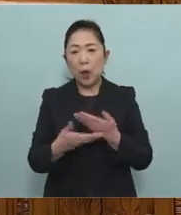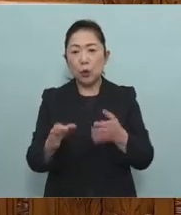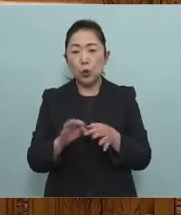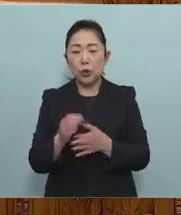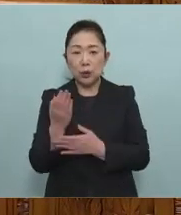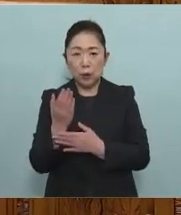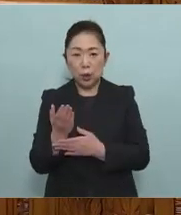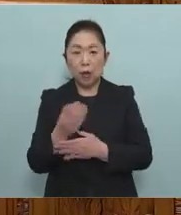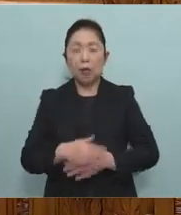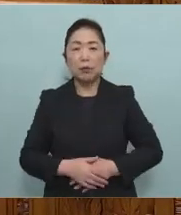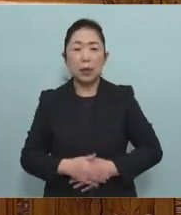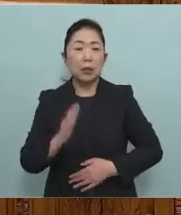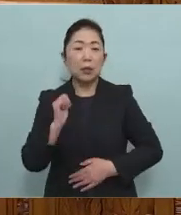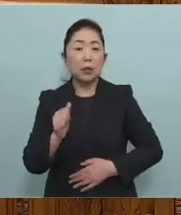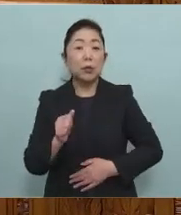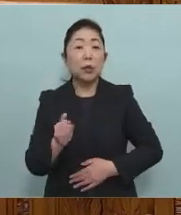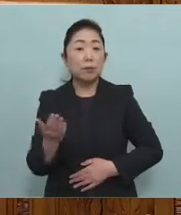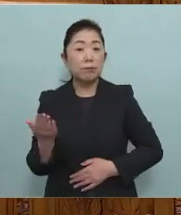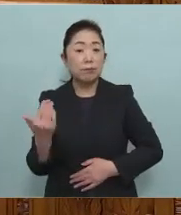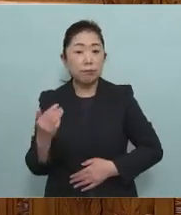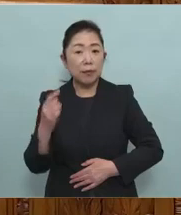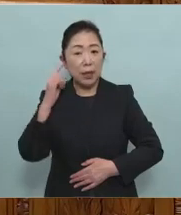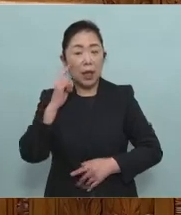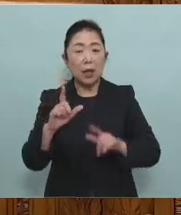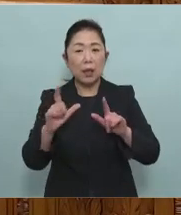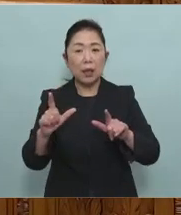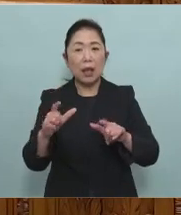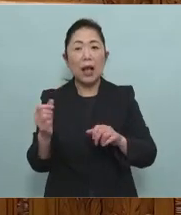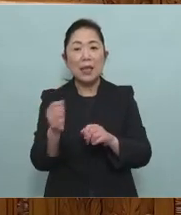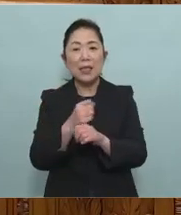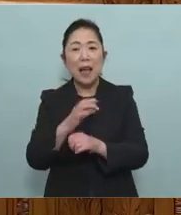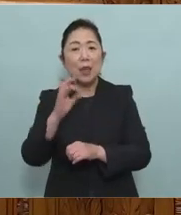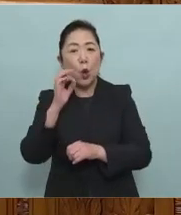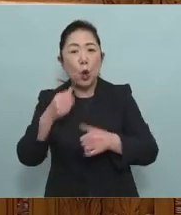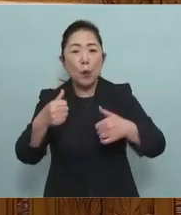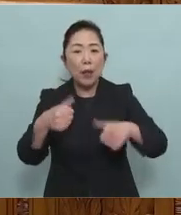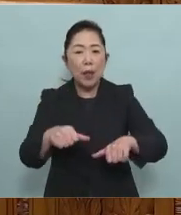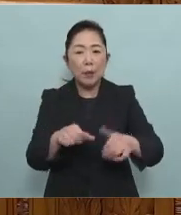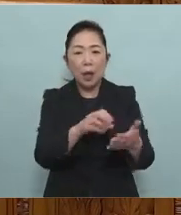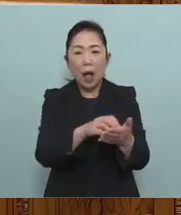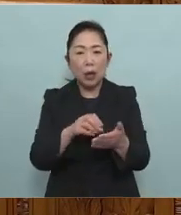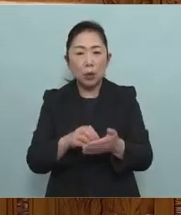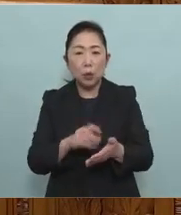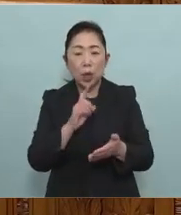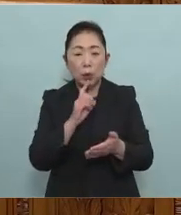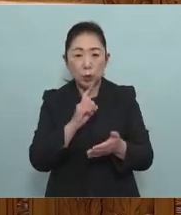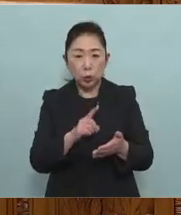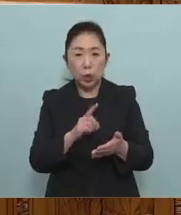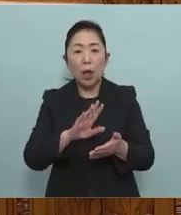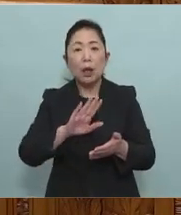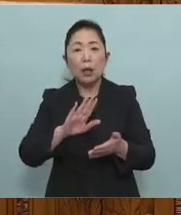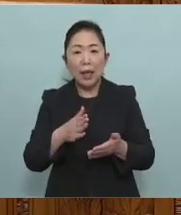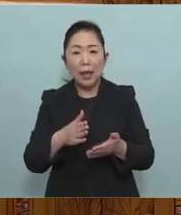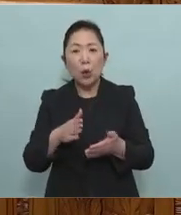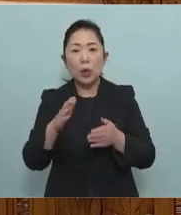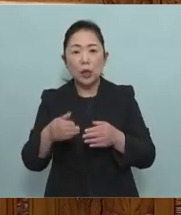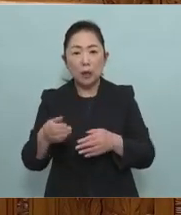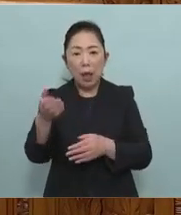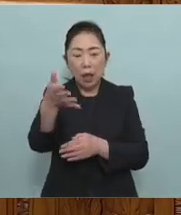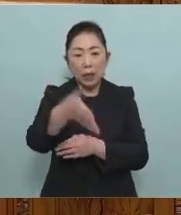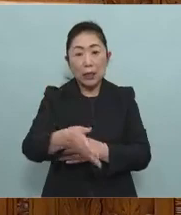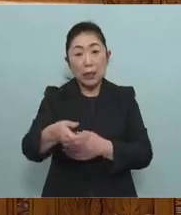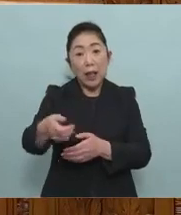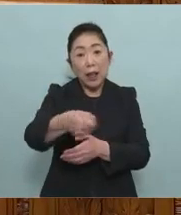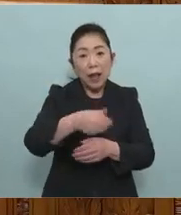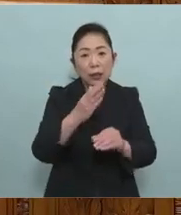。総理は所信で、産業の米にといわれる半導体のことは触れても、まさに今収穫を迎え